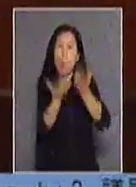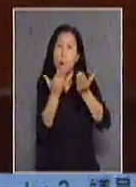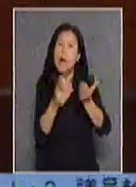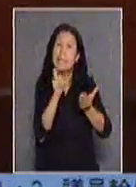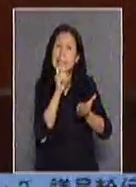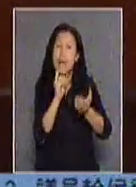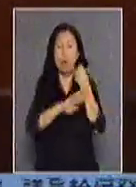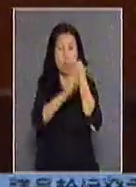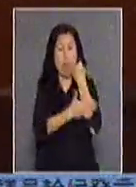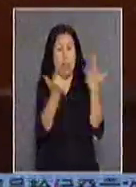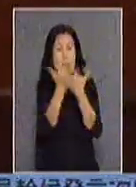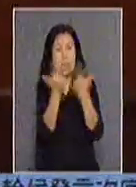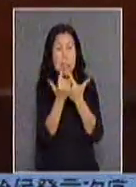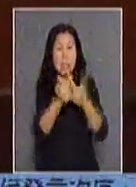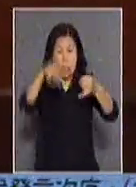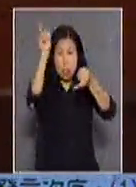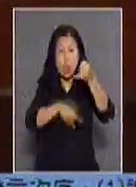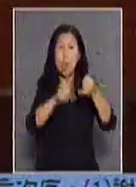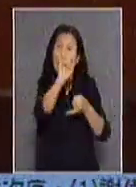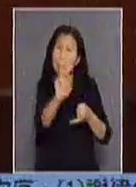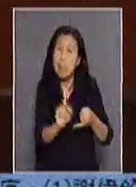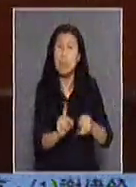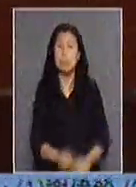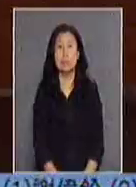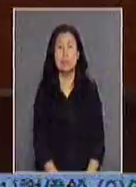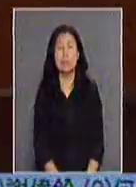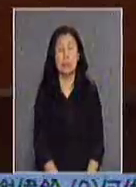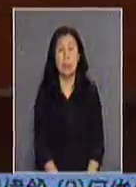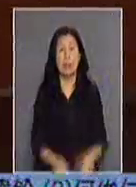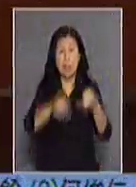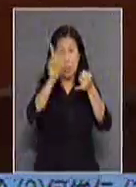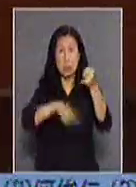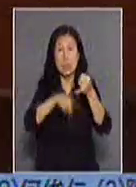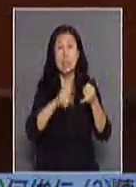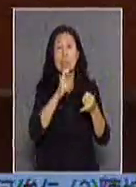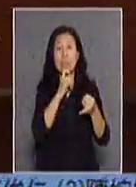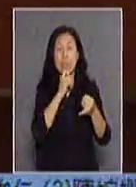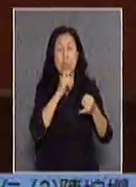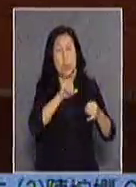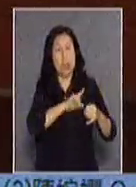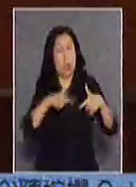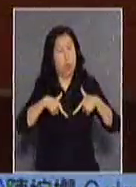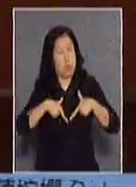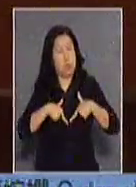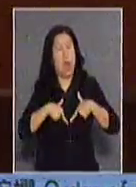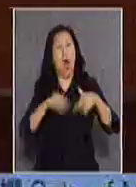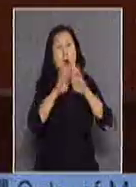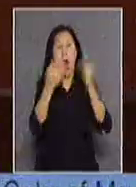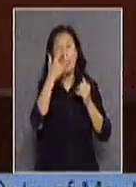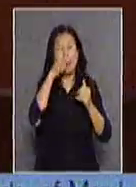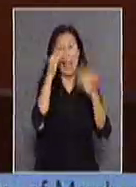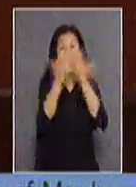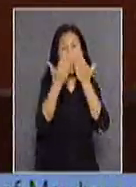覆核，結果是怎樣呢？結果就是那些雄心壯志想開新電視台的投資